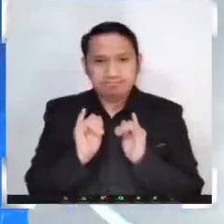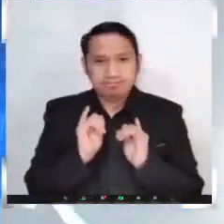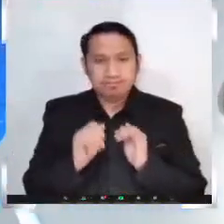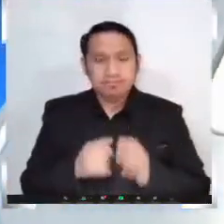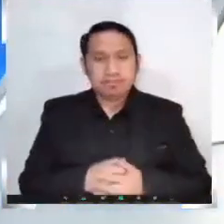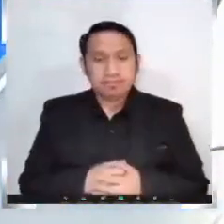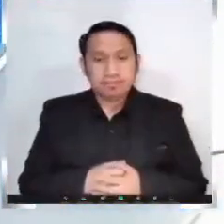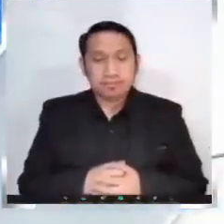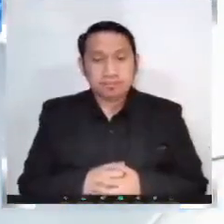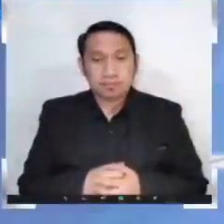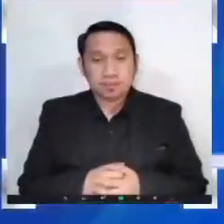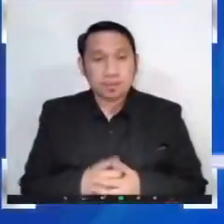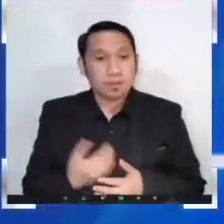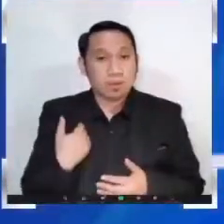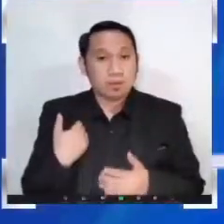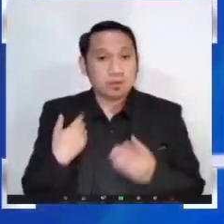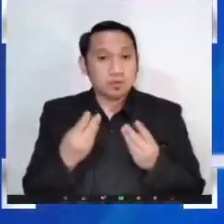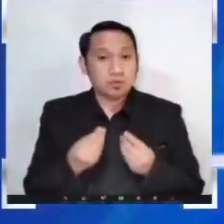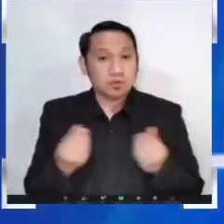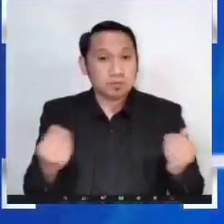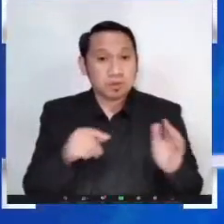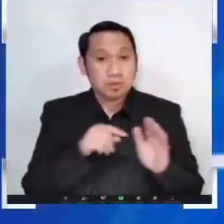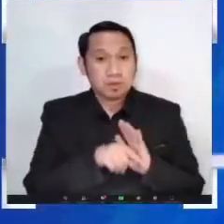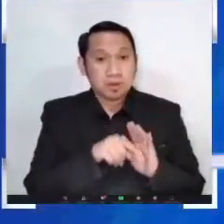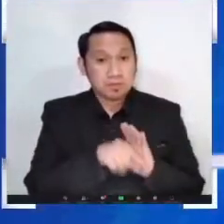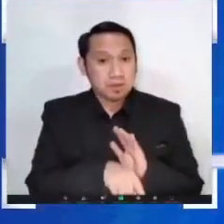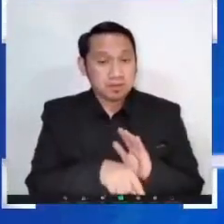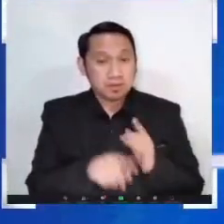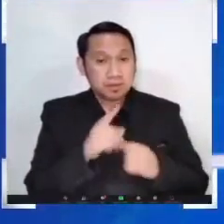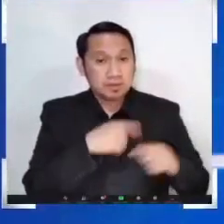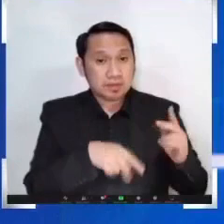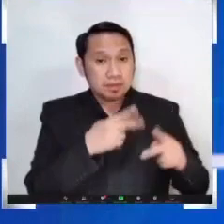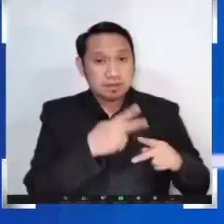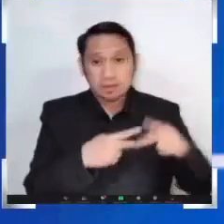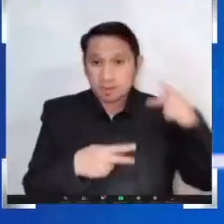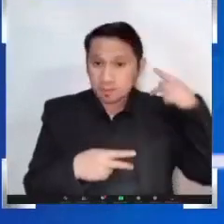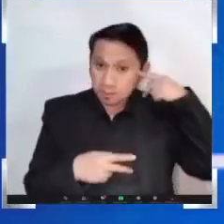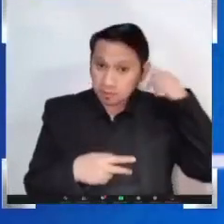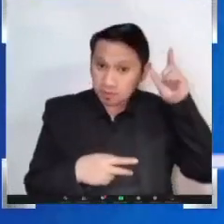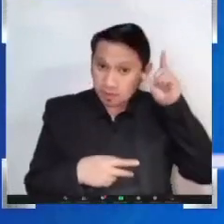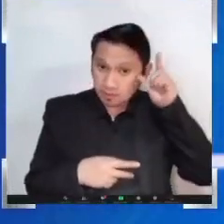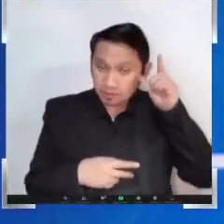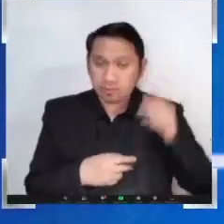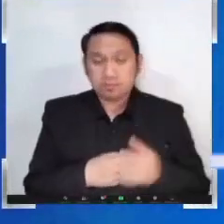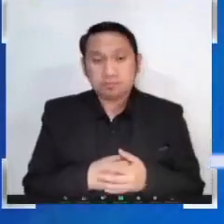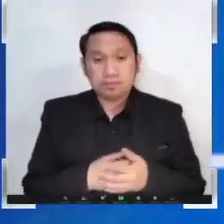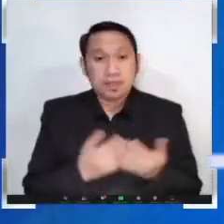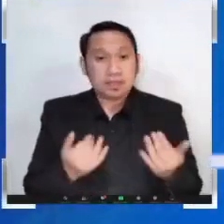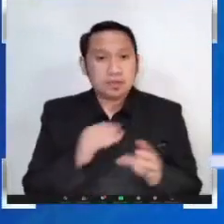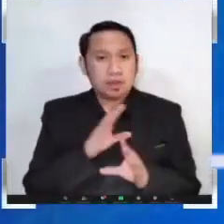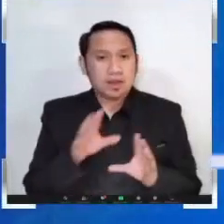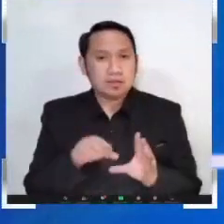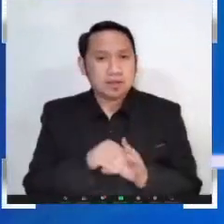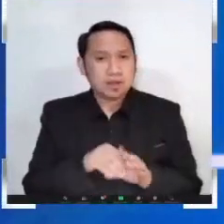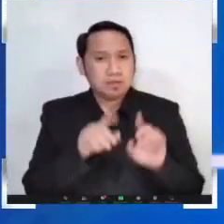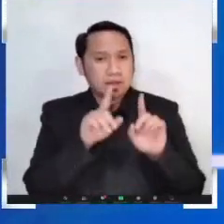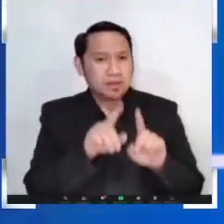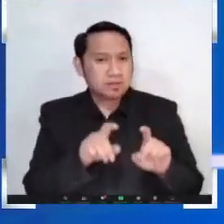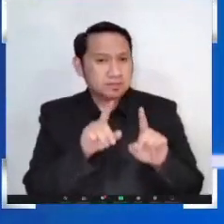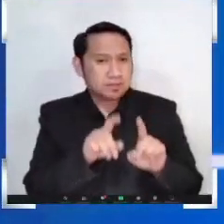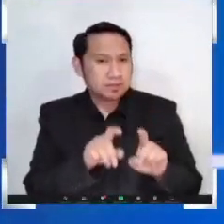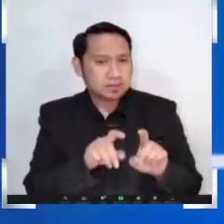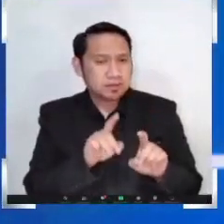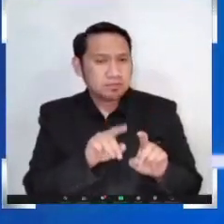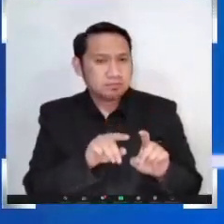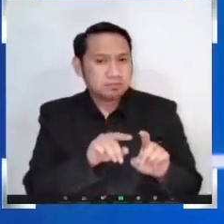Iga ni Deepa K. Sob ang pagpatay sa broadcaster na si Percy Lapid ay mismo sa PNP. At kasama sa iniimbisigahan ng suspendidong